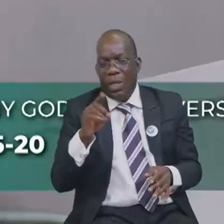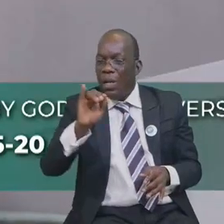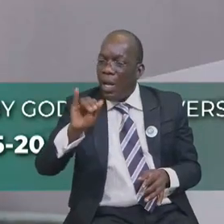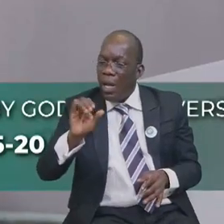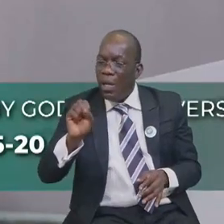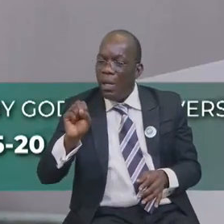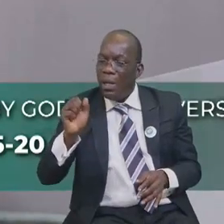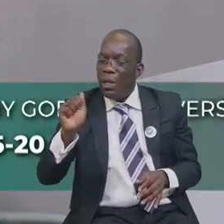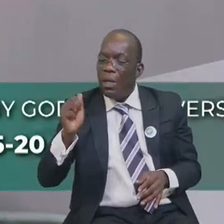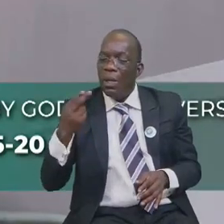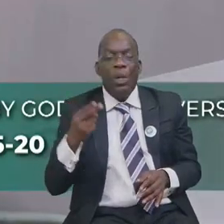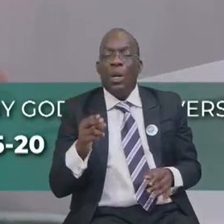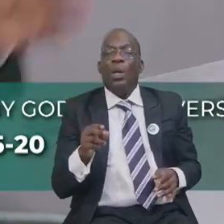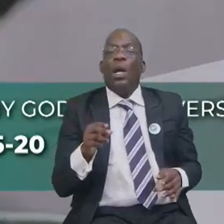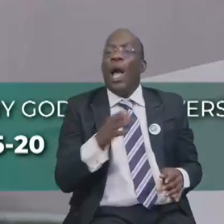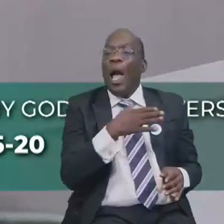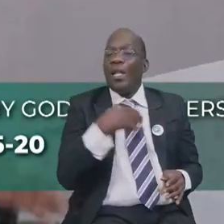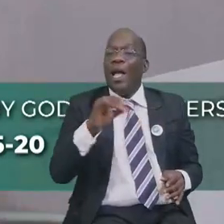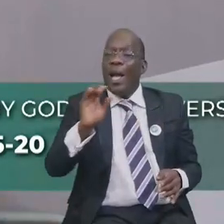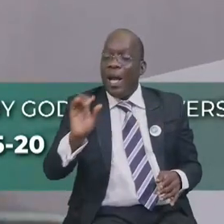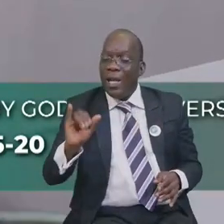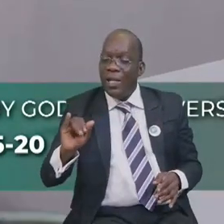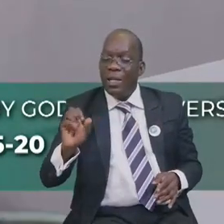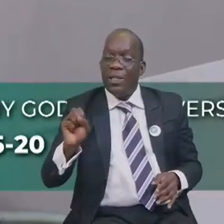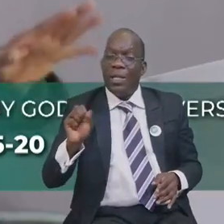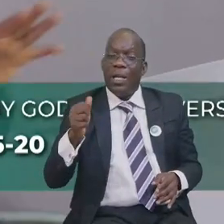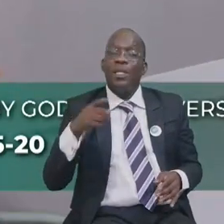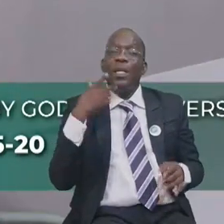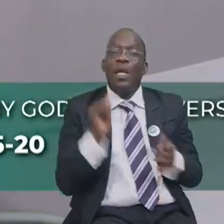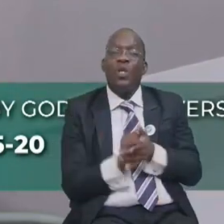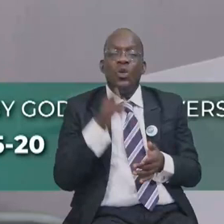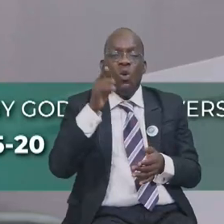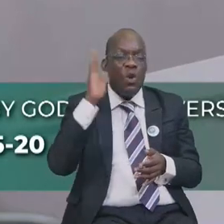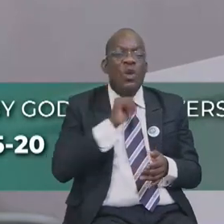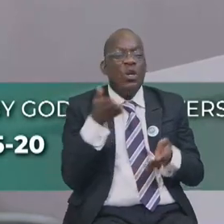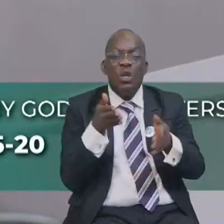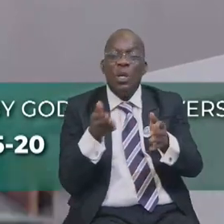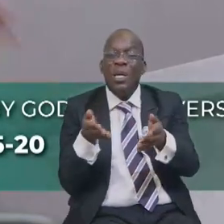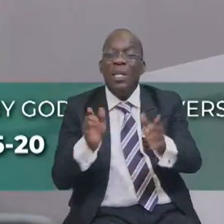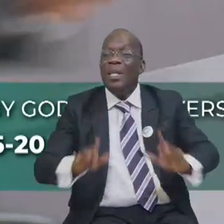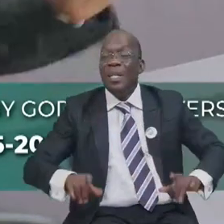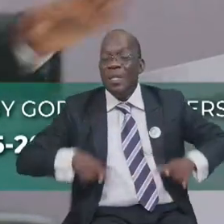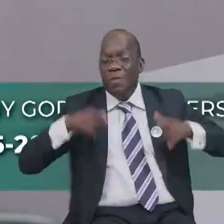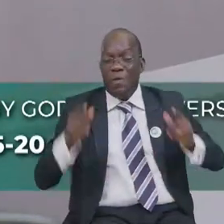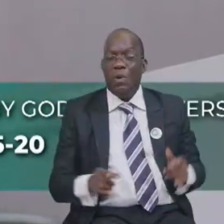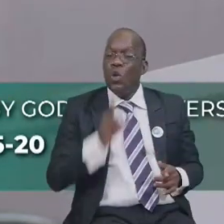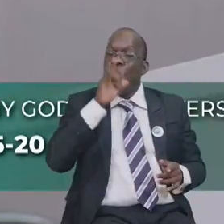Et Esaïe dit: et tu ne vivras plus. C'est certain, défini.